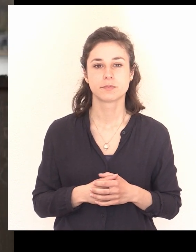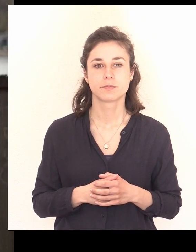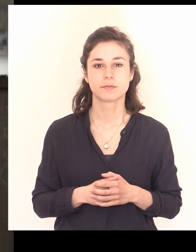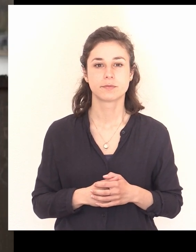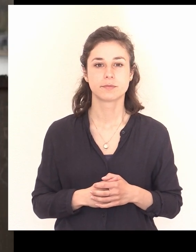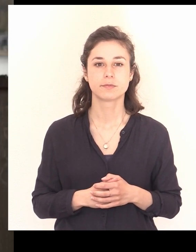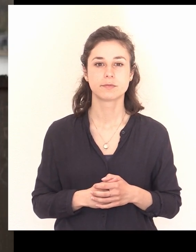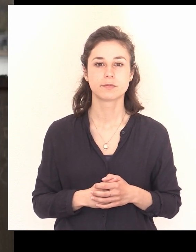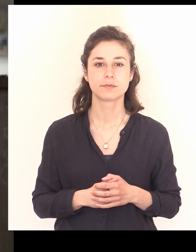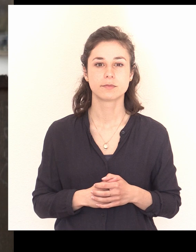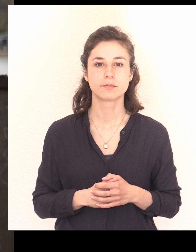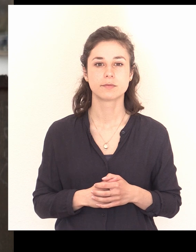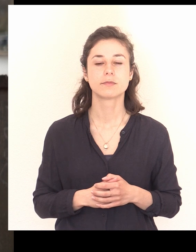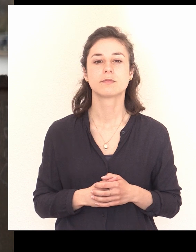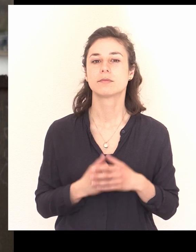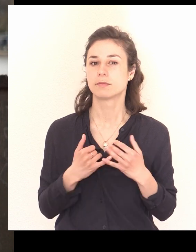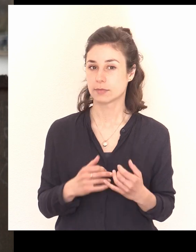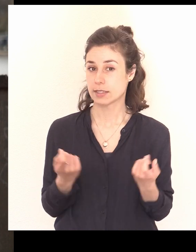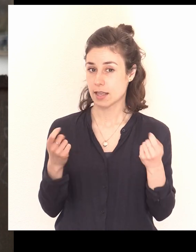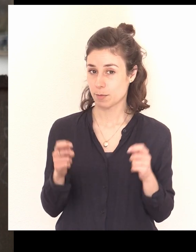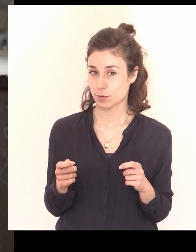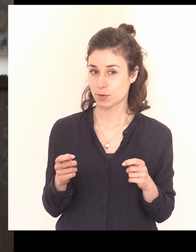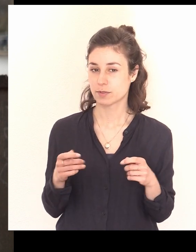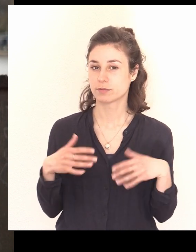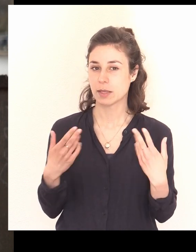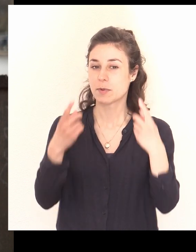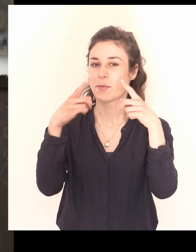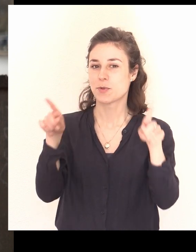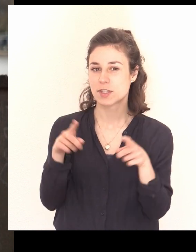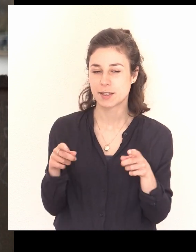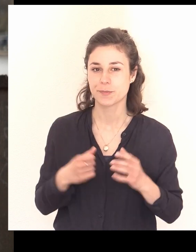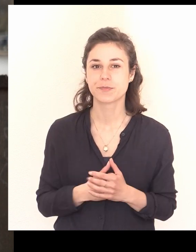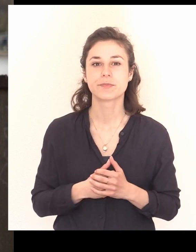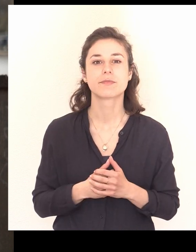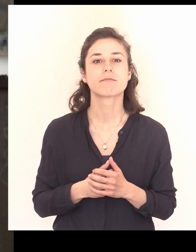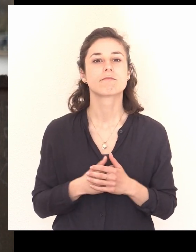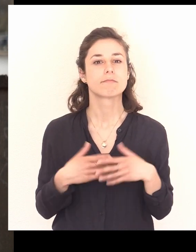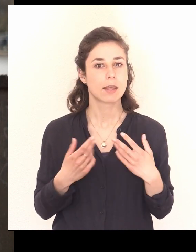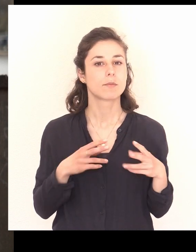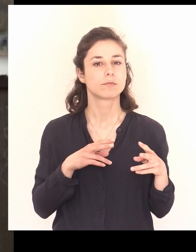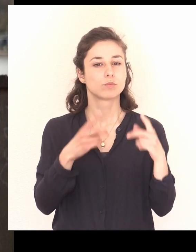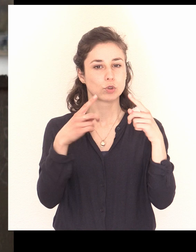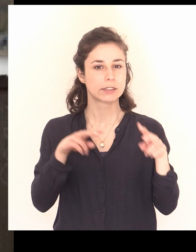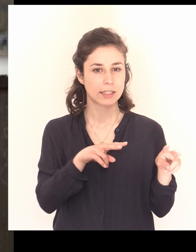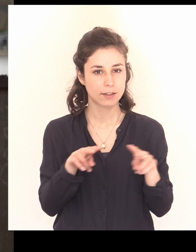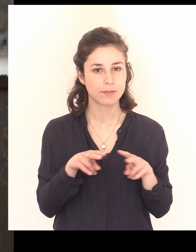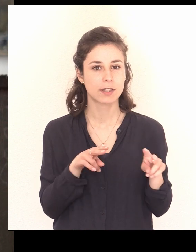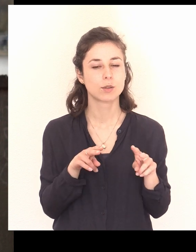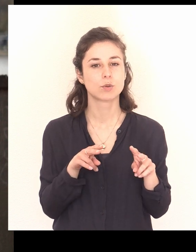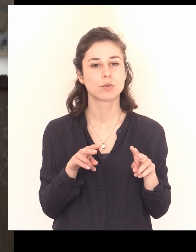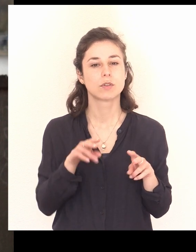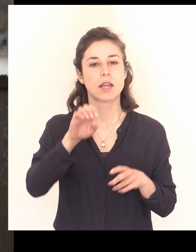Zum Abschluss noch etwas Musik. Wir haben ein Musikvideo mit einem nachgespielten Lied von Elvis Presley